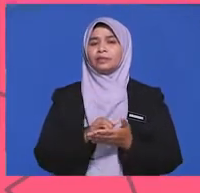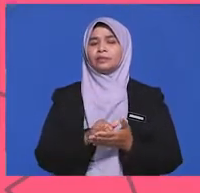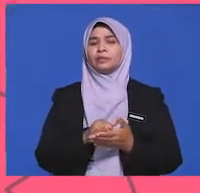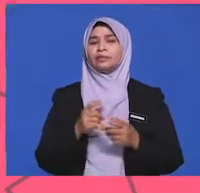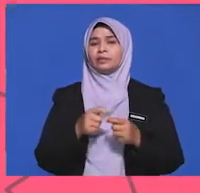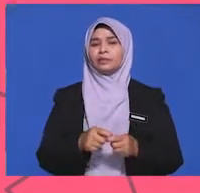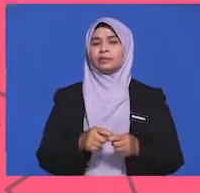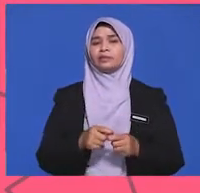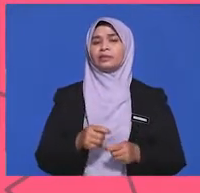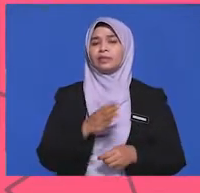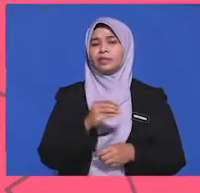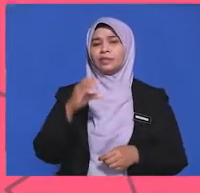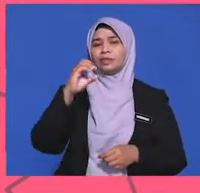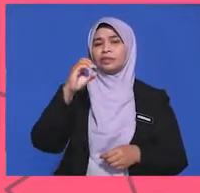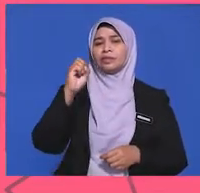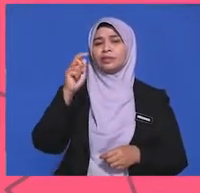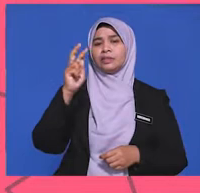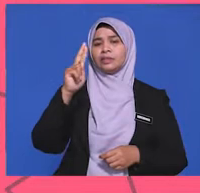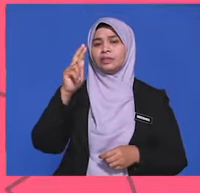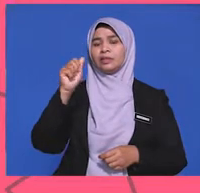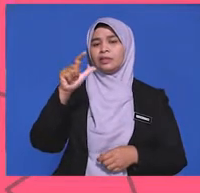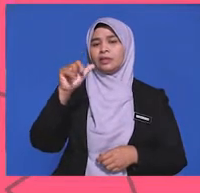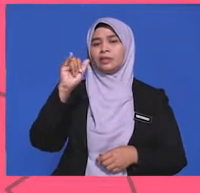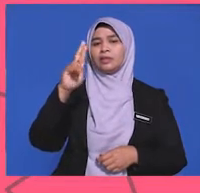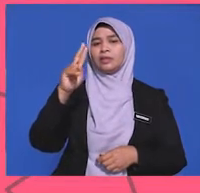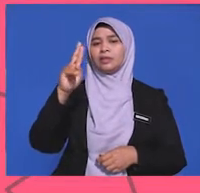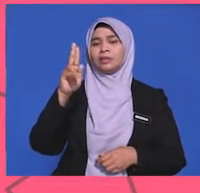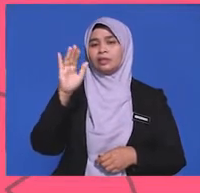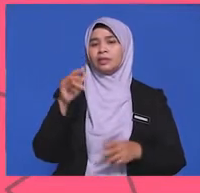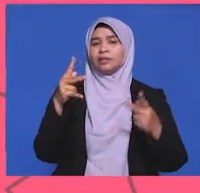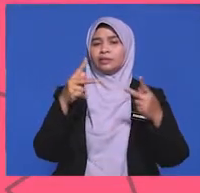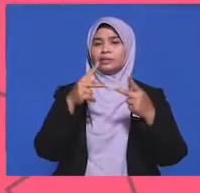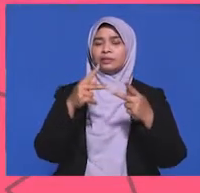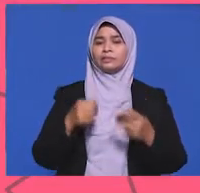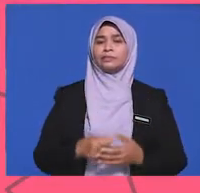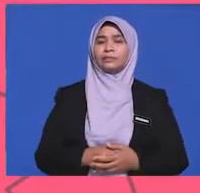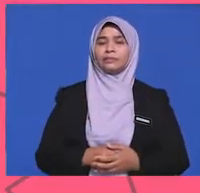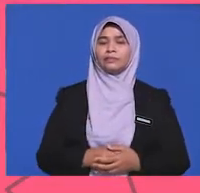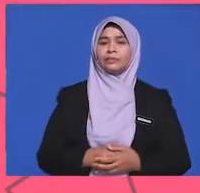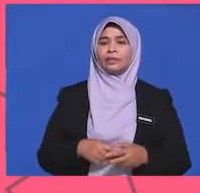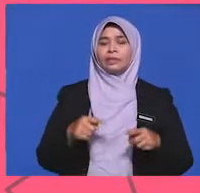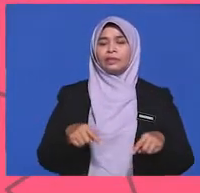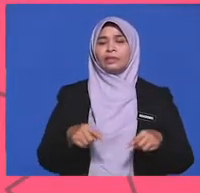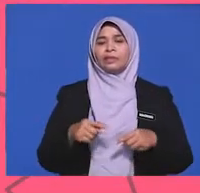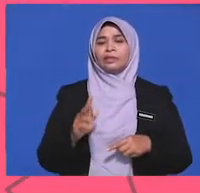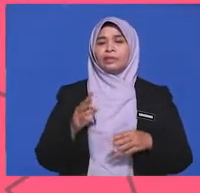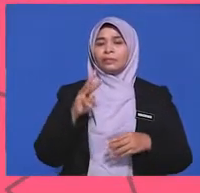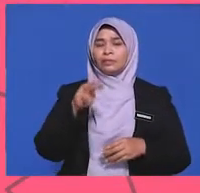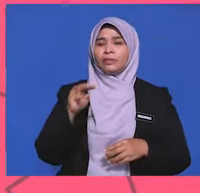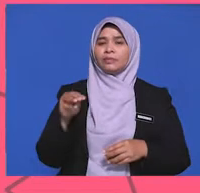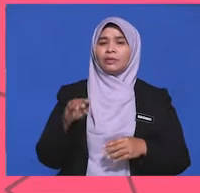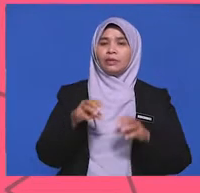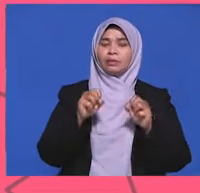tentukan pseudocode dan carta alir yang sesuai. Di sini,